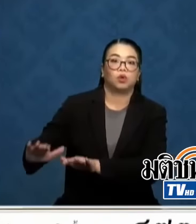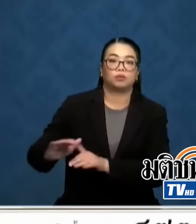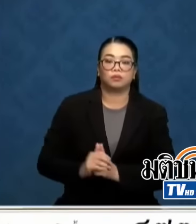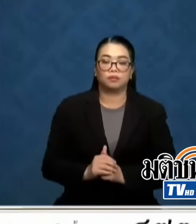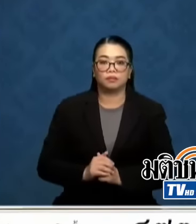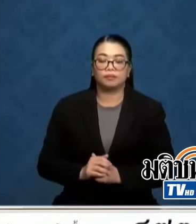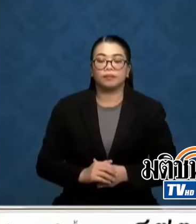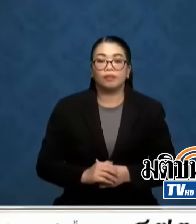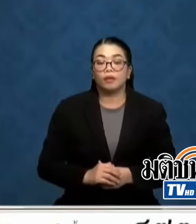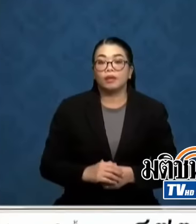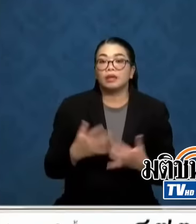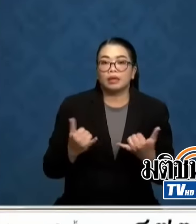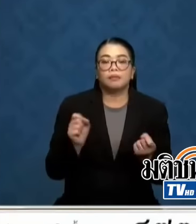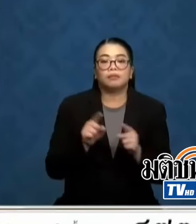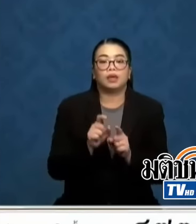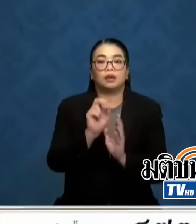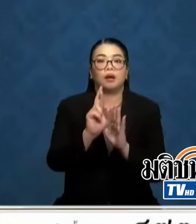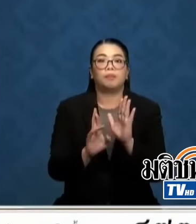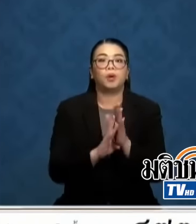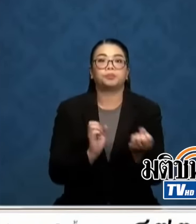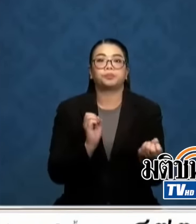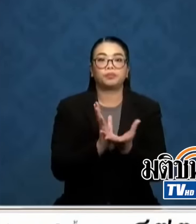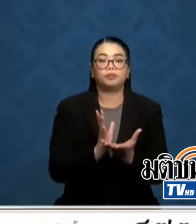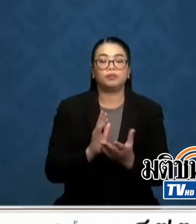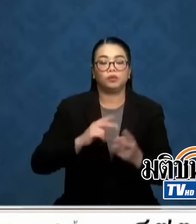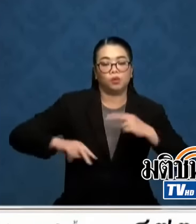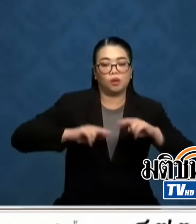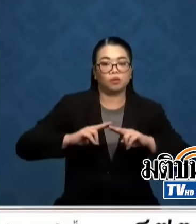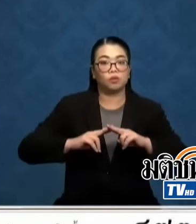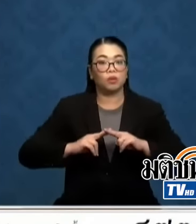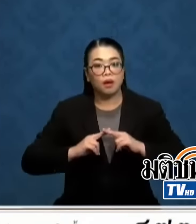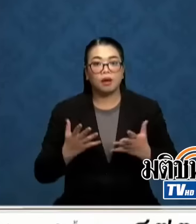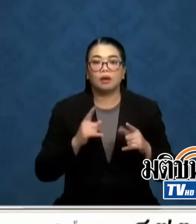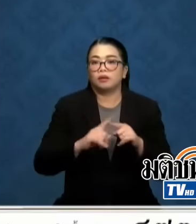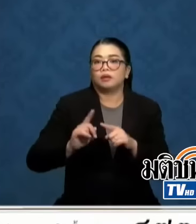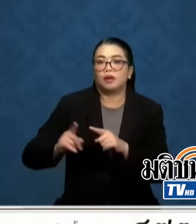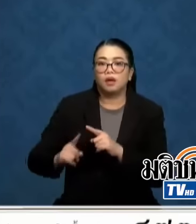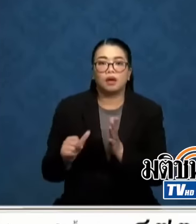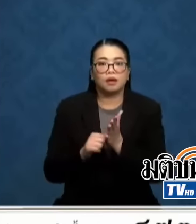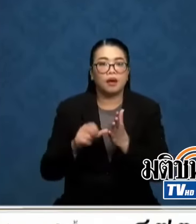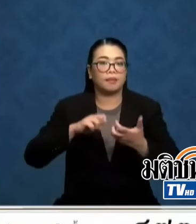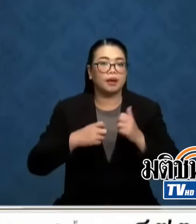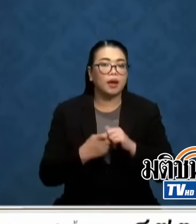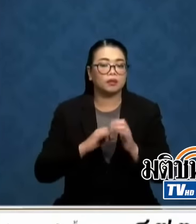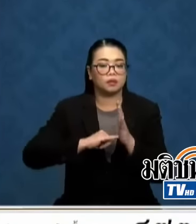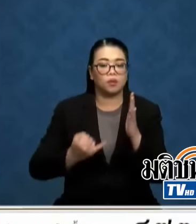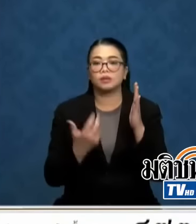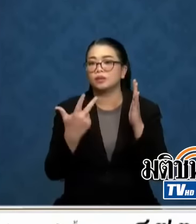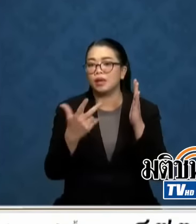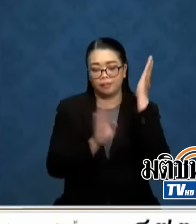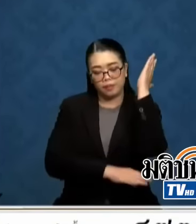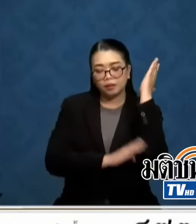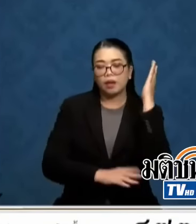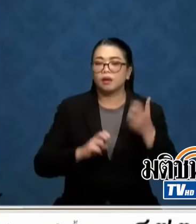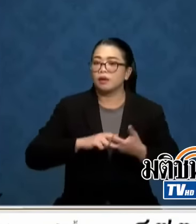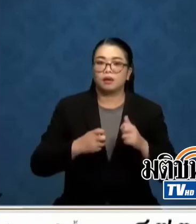ว่ามันไปทำลายระบบนิติรัฐมันไปทำลายโครงสร้างการแก้ปัญหา 3จังหัดชายแดนภาคใต้ส่วน